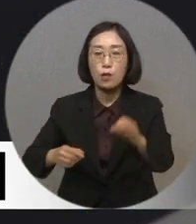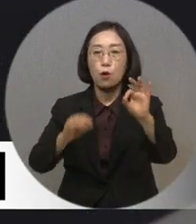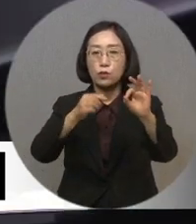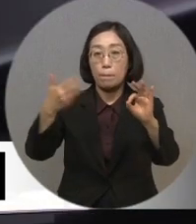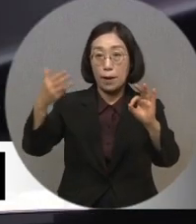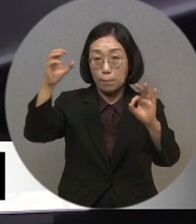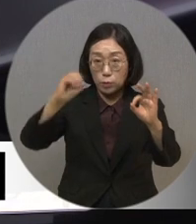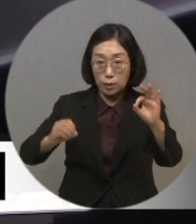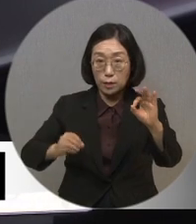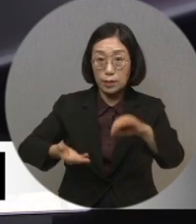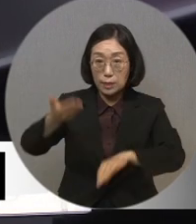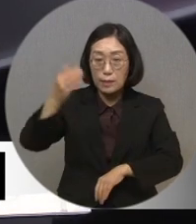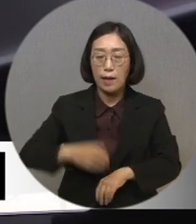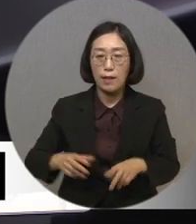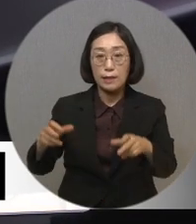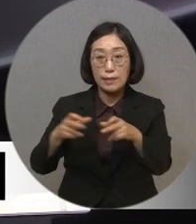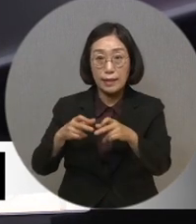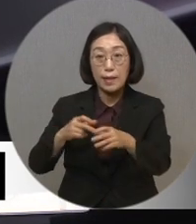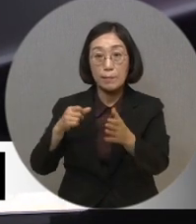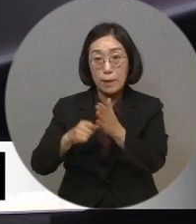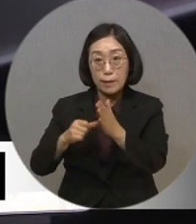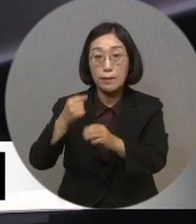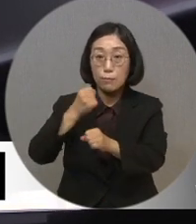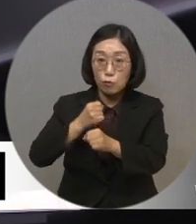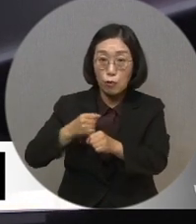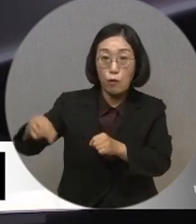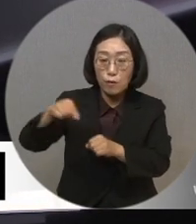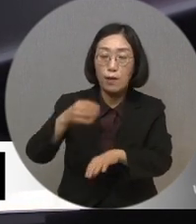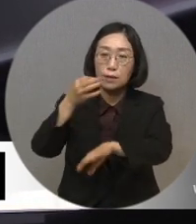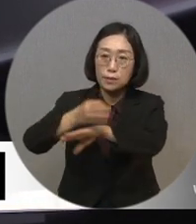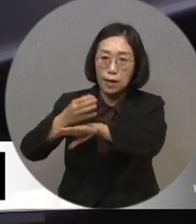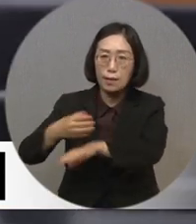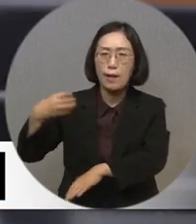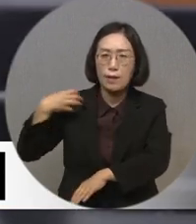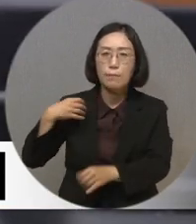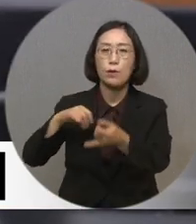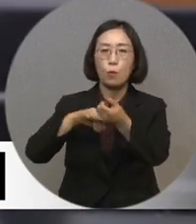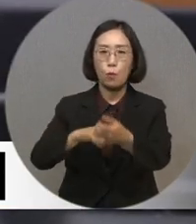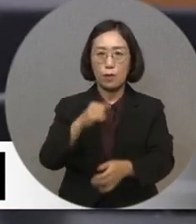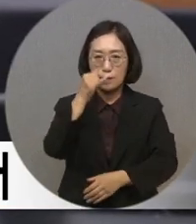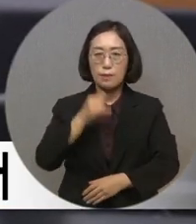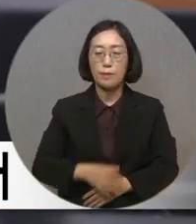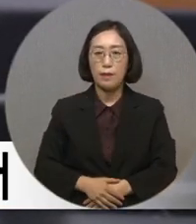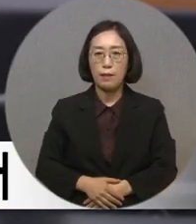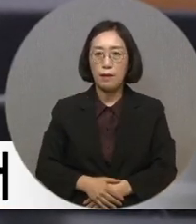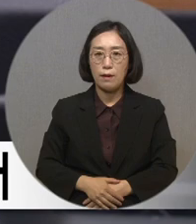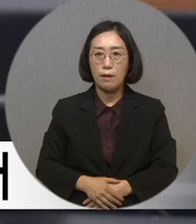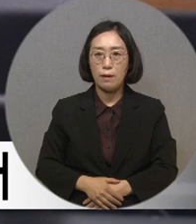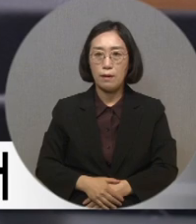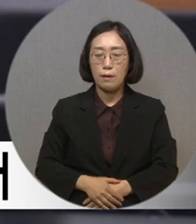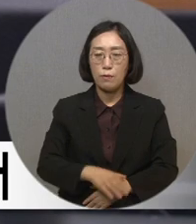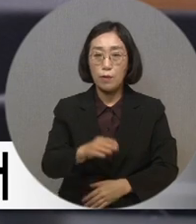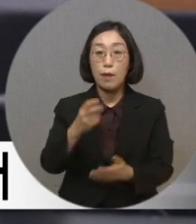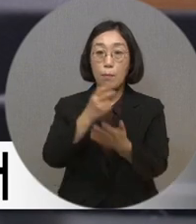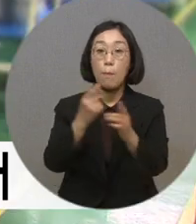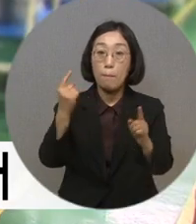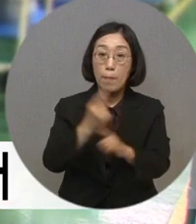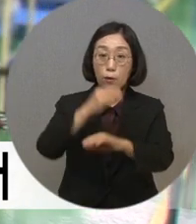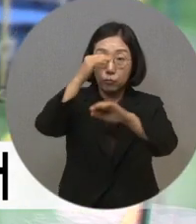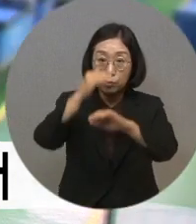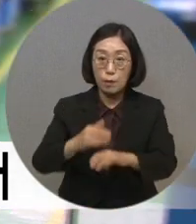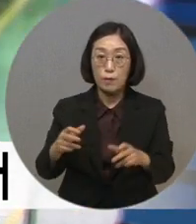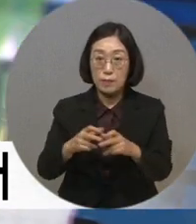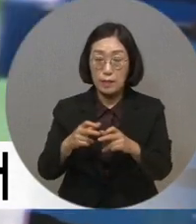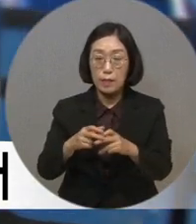이상을 이러한 장애인 표준 사업장 생산품으로 구매할 의무가 있습니다 이번 시행년 계정으로 장애인